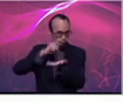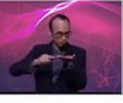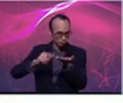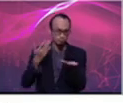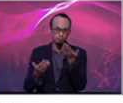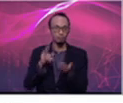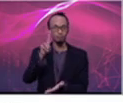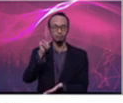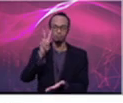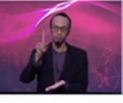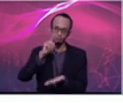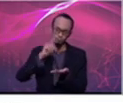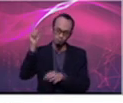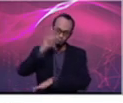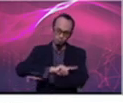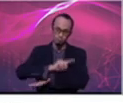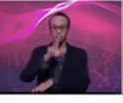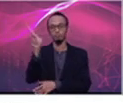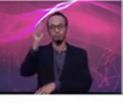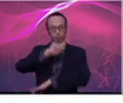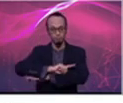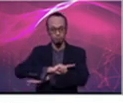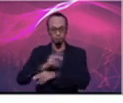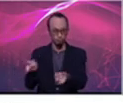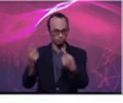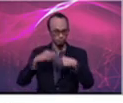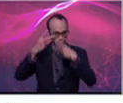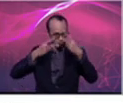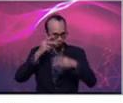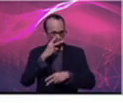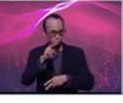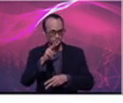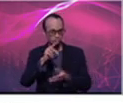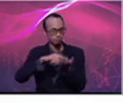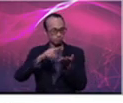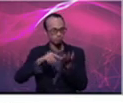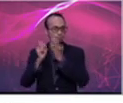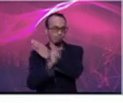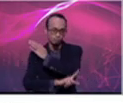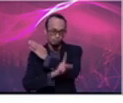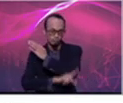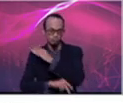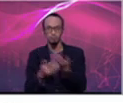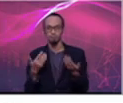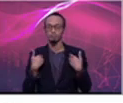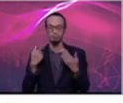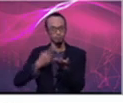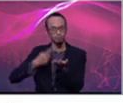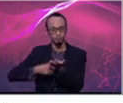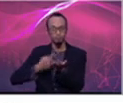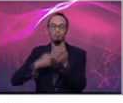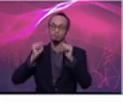dua hari sekali tig hari sekali dia datang dia melawat kita dia check urin semua ada apa Masalah Kita bincang dengan pihak per